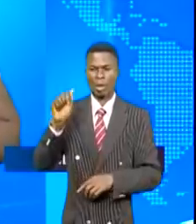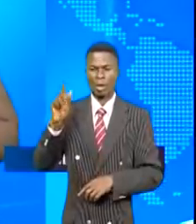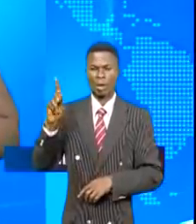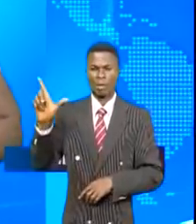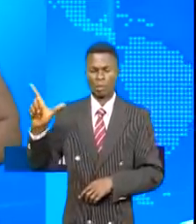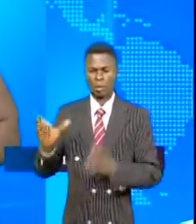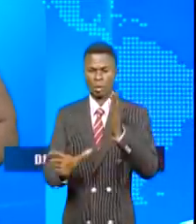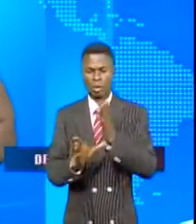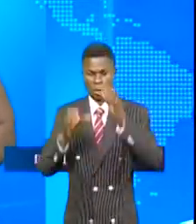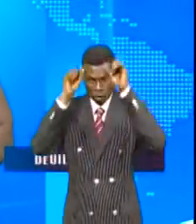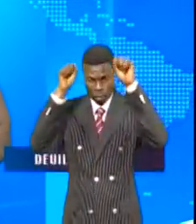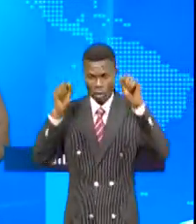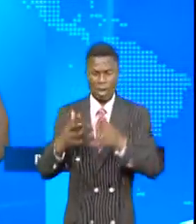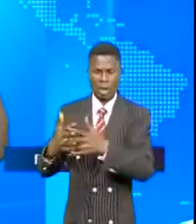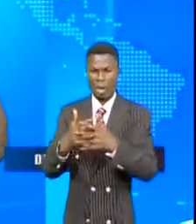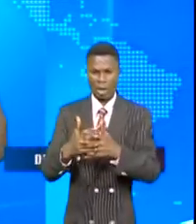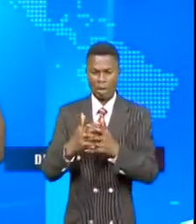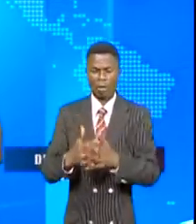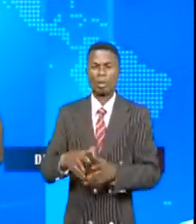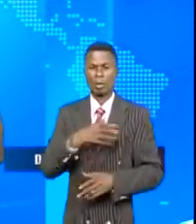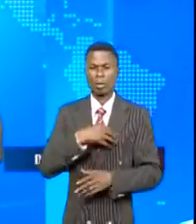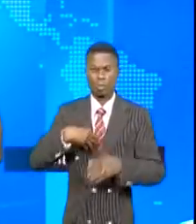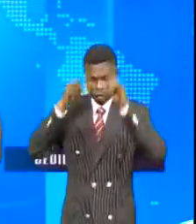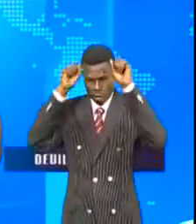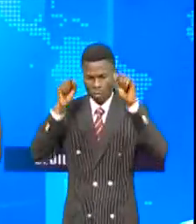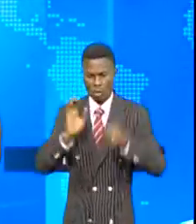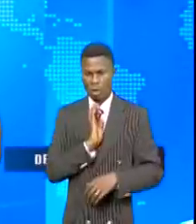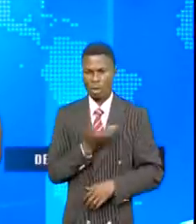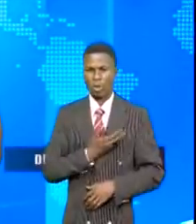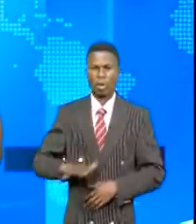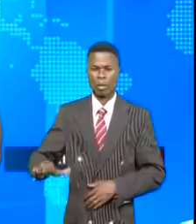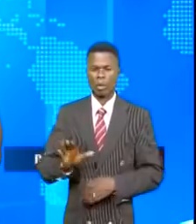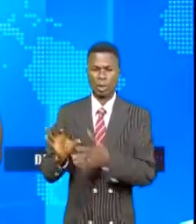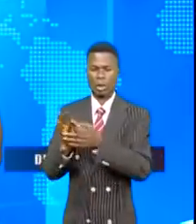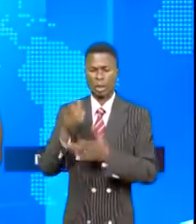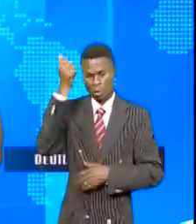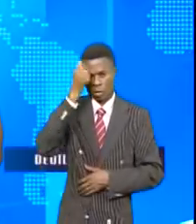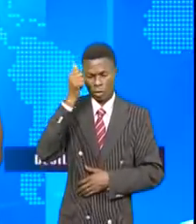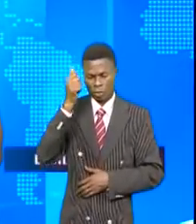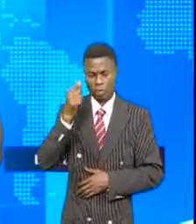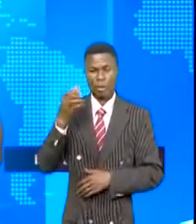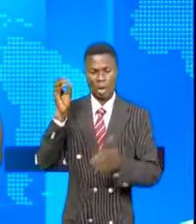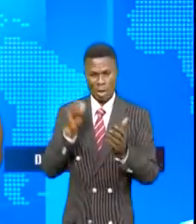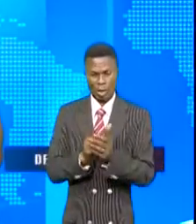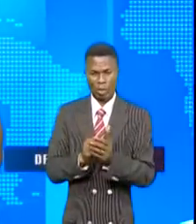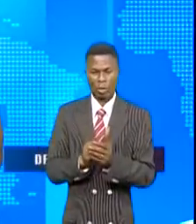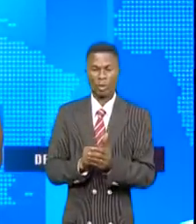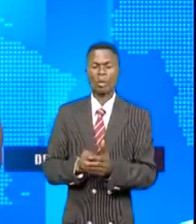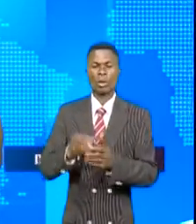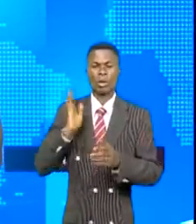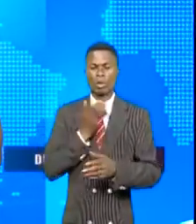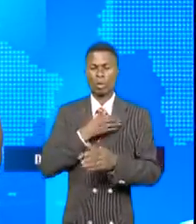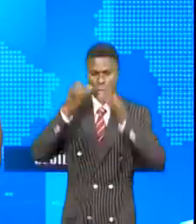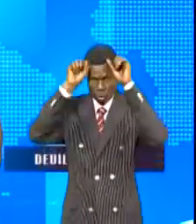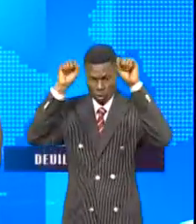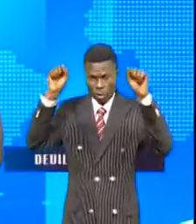Harris, vice-présidente des États-Unis et la présidente de la RDC à l'Union africaine. Par la même occasion, le garant de la nation